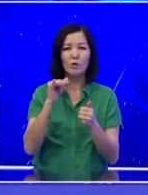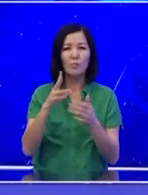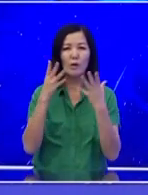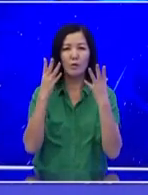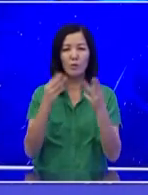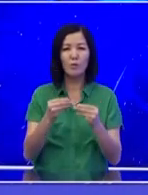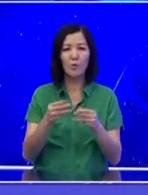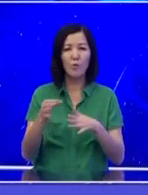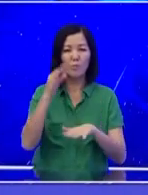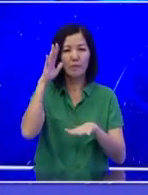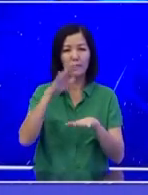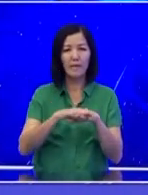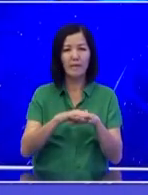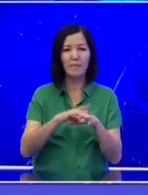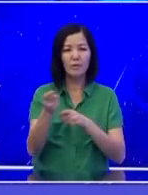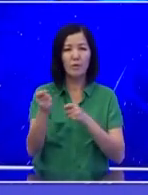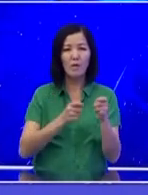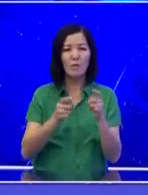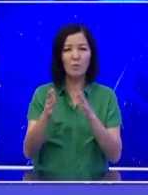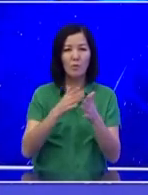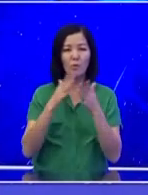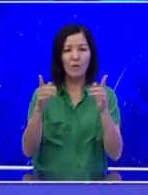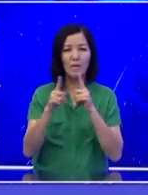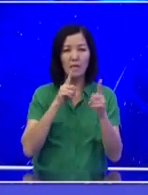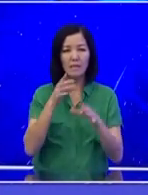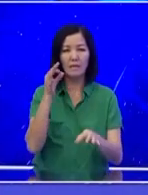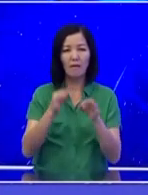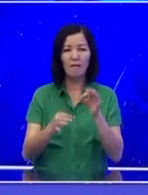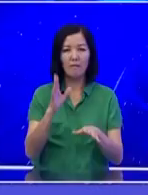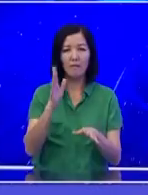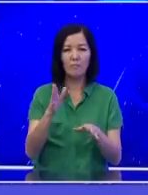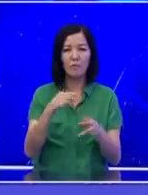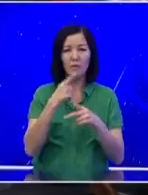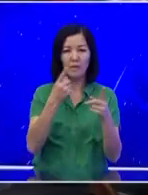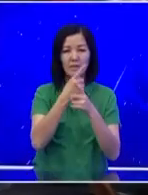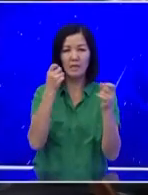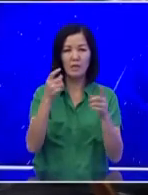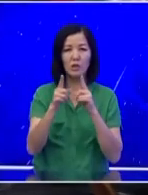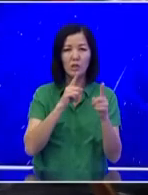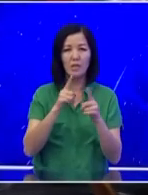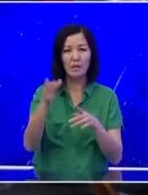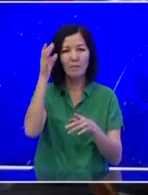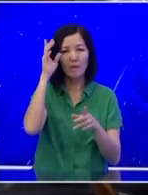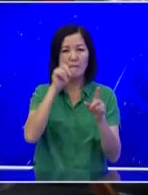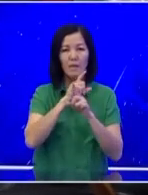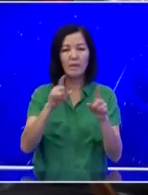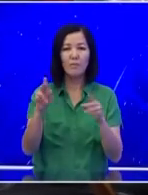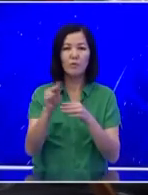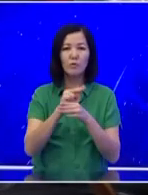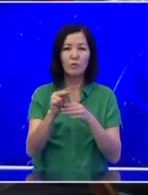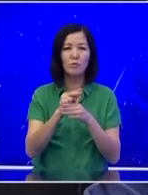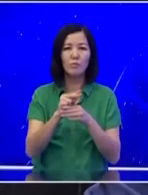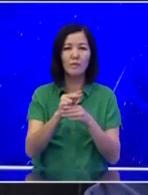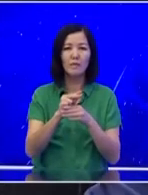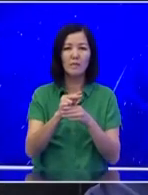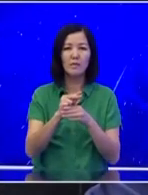мәселе Амандық Баталовтың төрағалығымен өтетін үлкен кеңесте талқыланатынын ескертті. Жиында сондай-ақ білім мекемелеріндегі жөндеу жұмыстарына